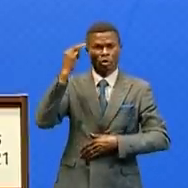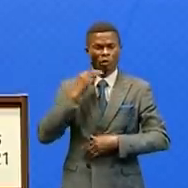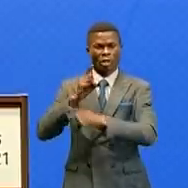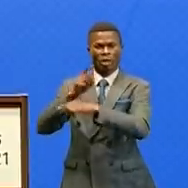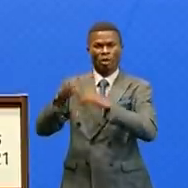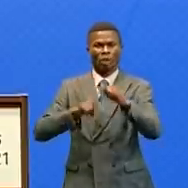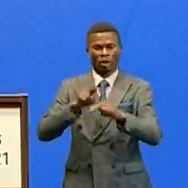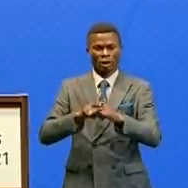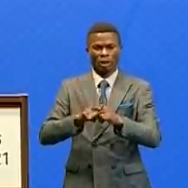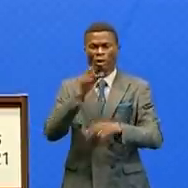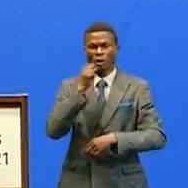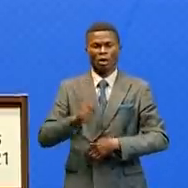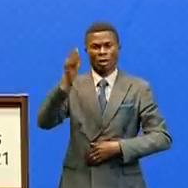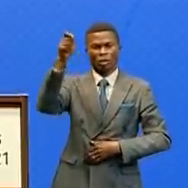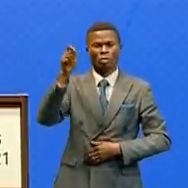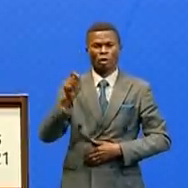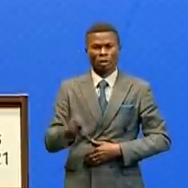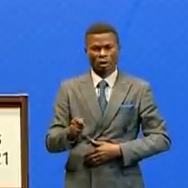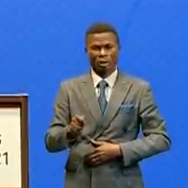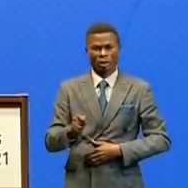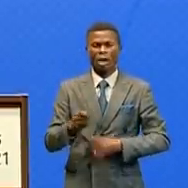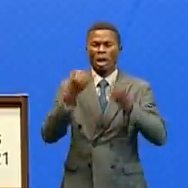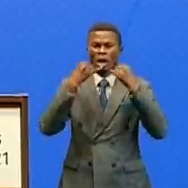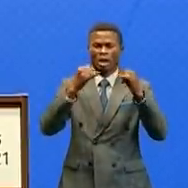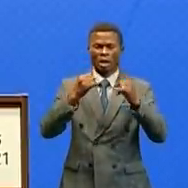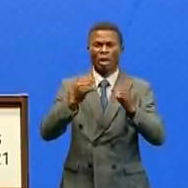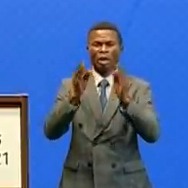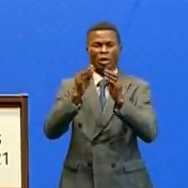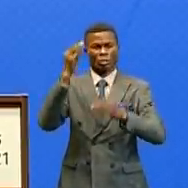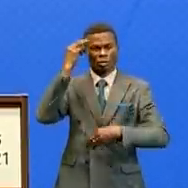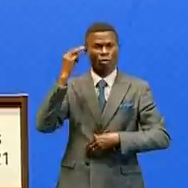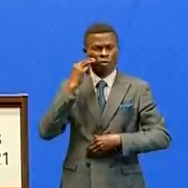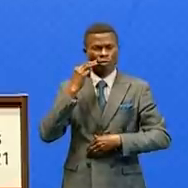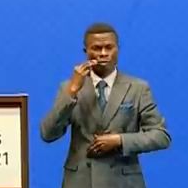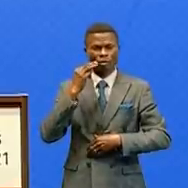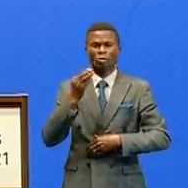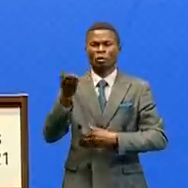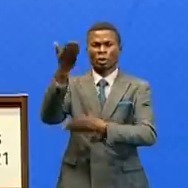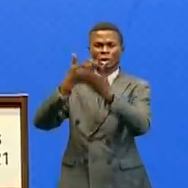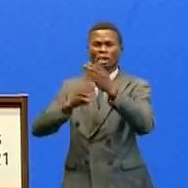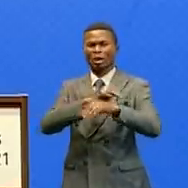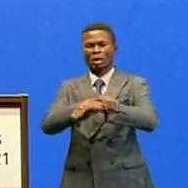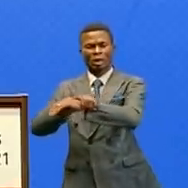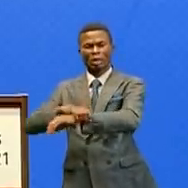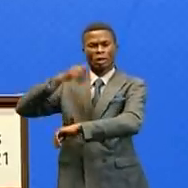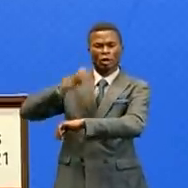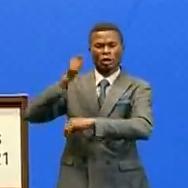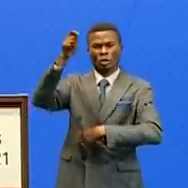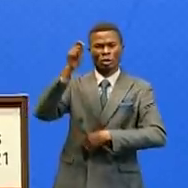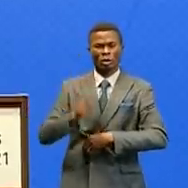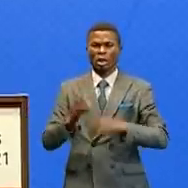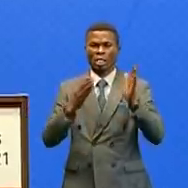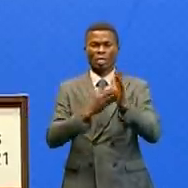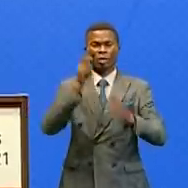ministre de la Défense nationale et ancien combattant a informé le Conseil du transfèrement à la justice militaire de